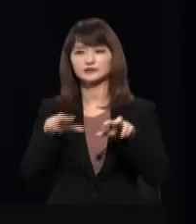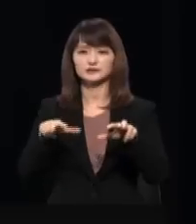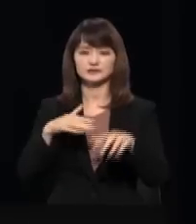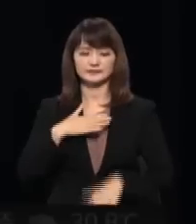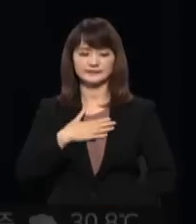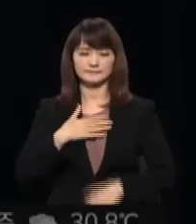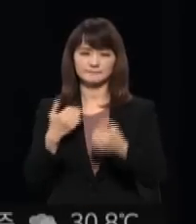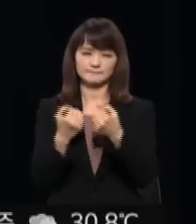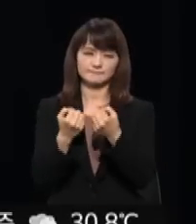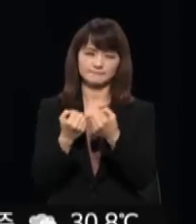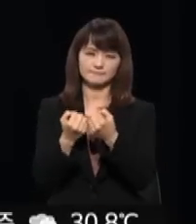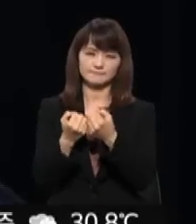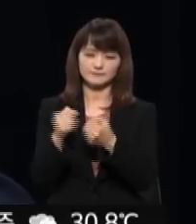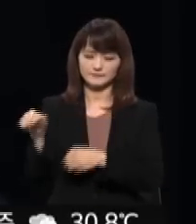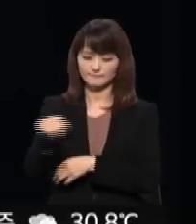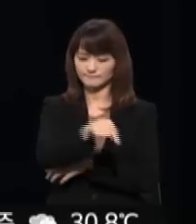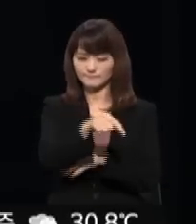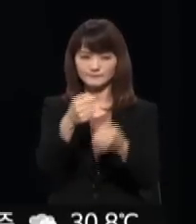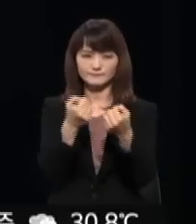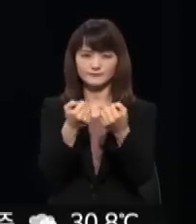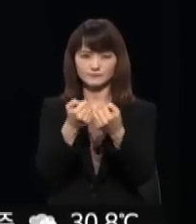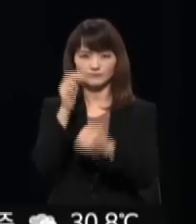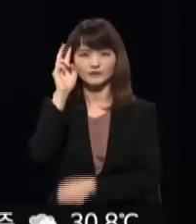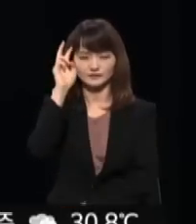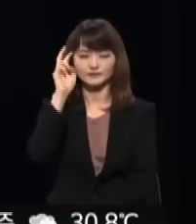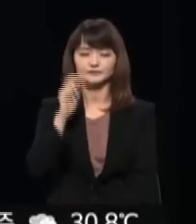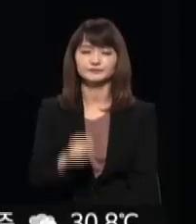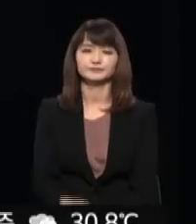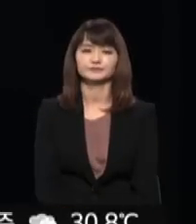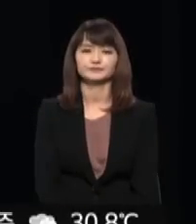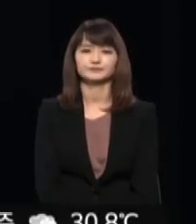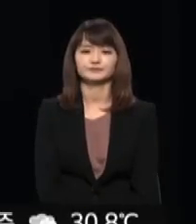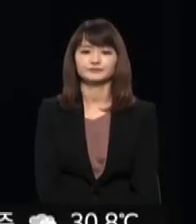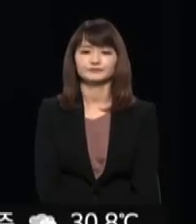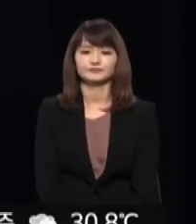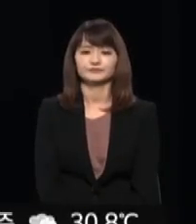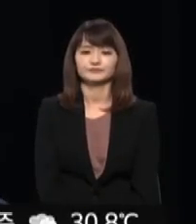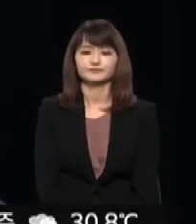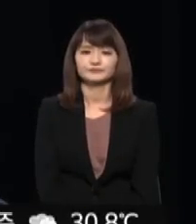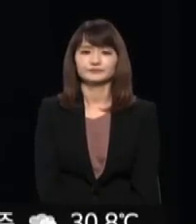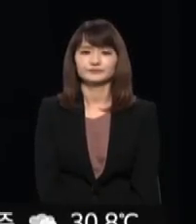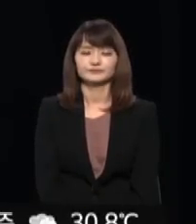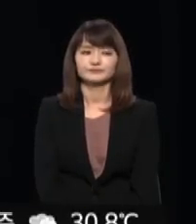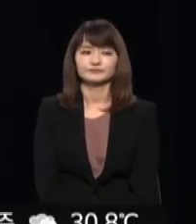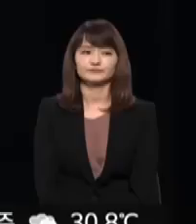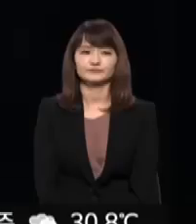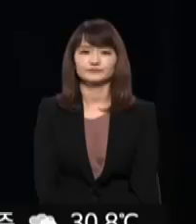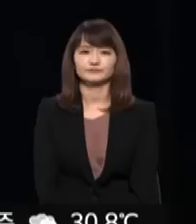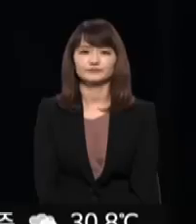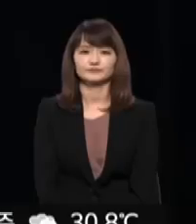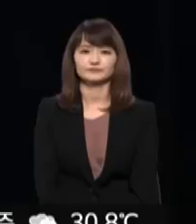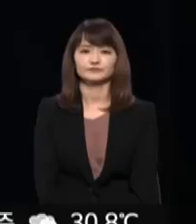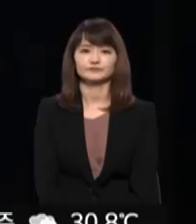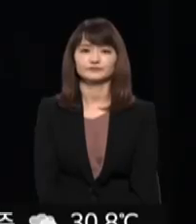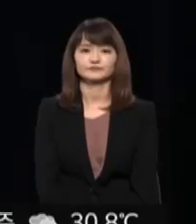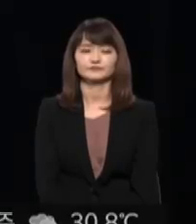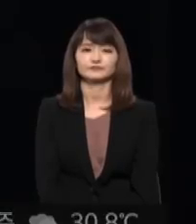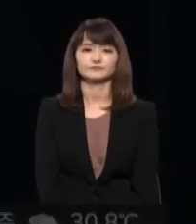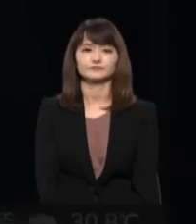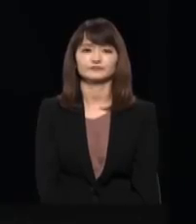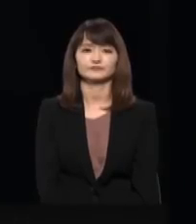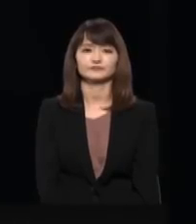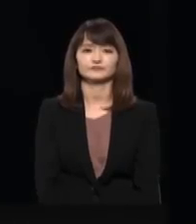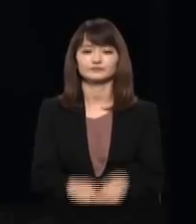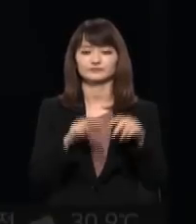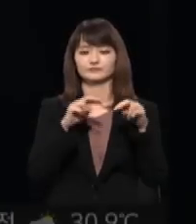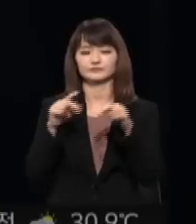약간 감정 싸움 단계로 양쪽 양측 다 가는 것 아닌가라는 생각도 들긴 하는 것 같습니다 알겠습니다 여기까지 얘기를 나누고 저희가 당정